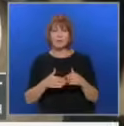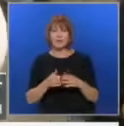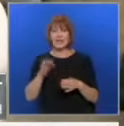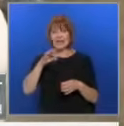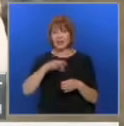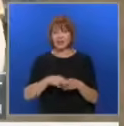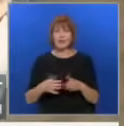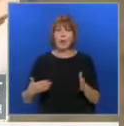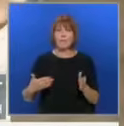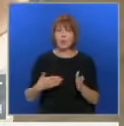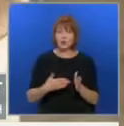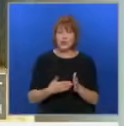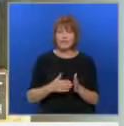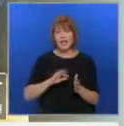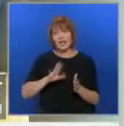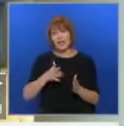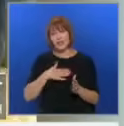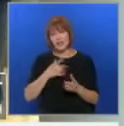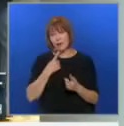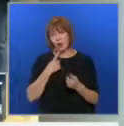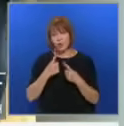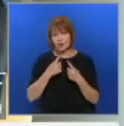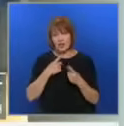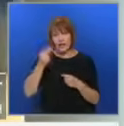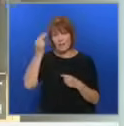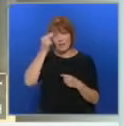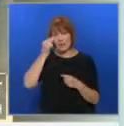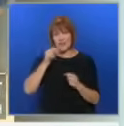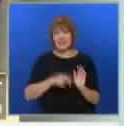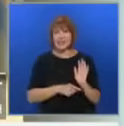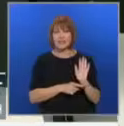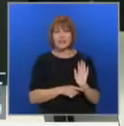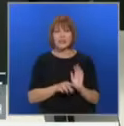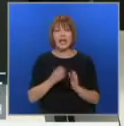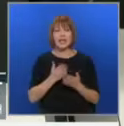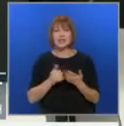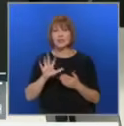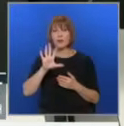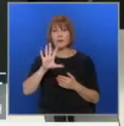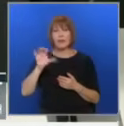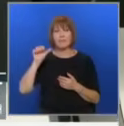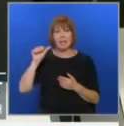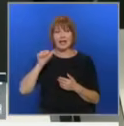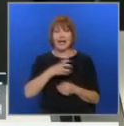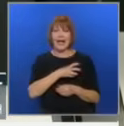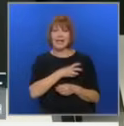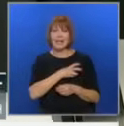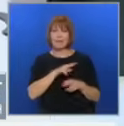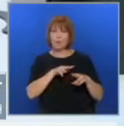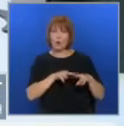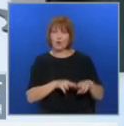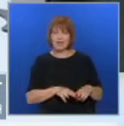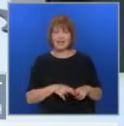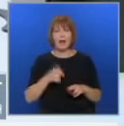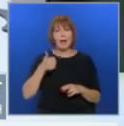гласуват против или поставят условия. Българските евродепутати са част от 5 политически групи. ГЕРБ остава в ЕНП,